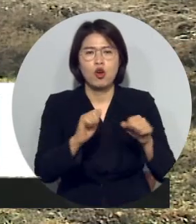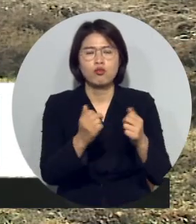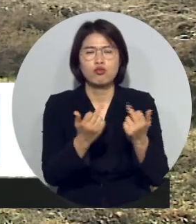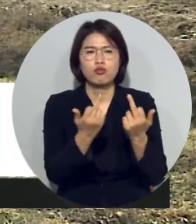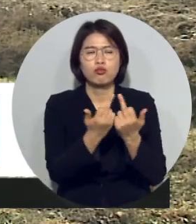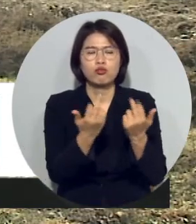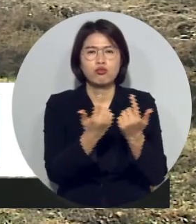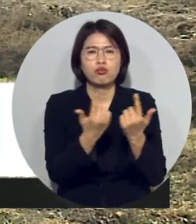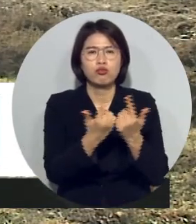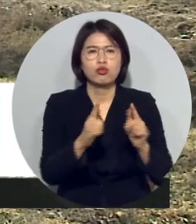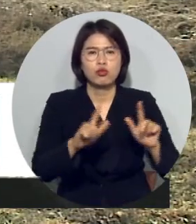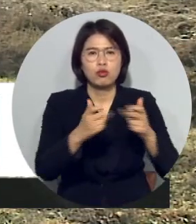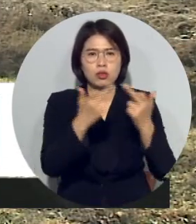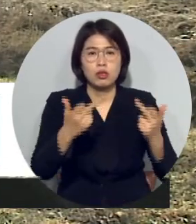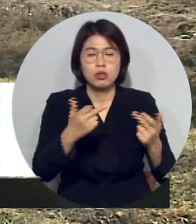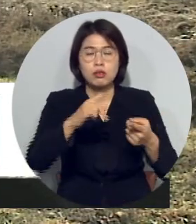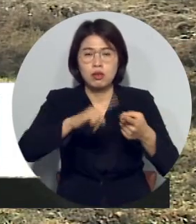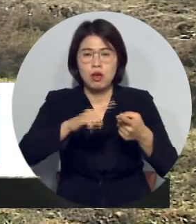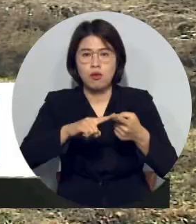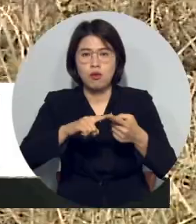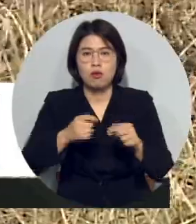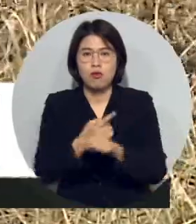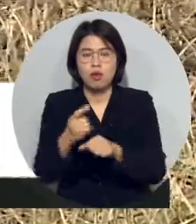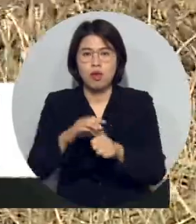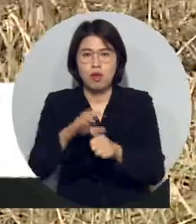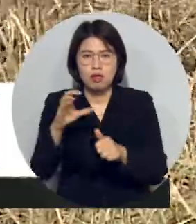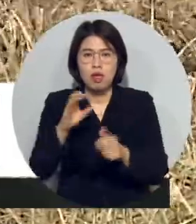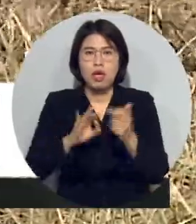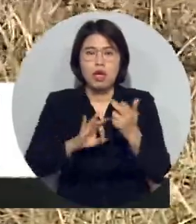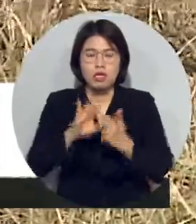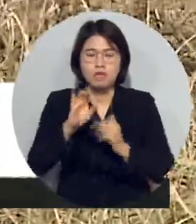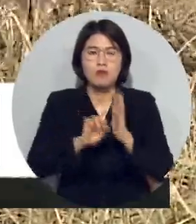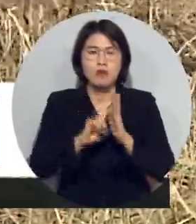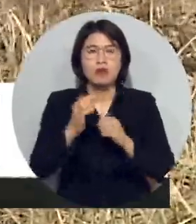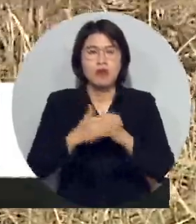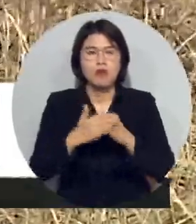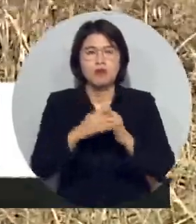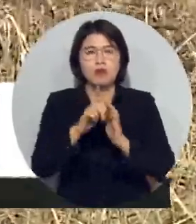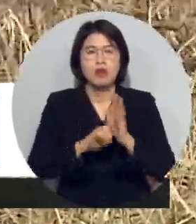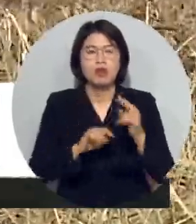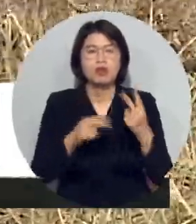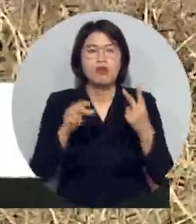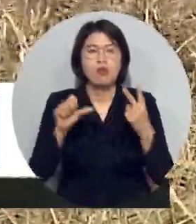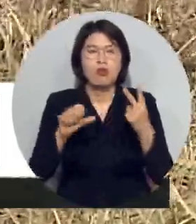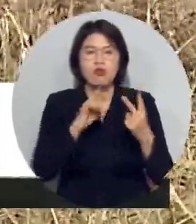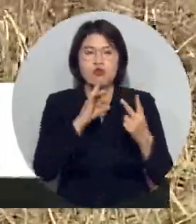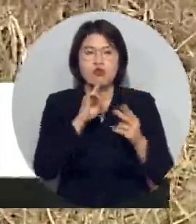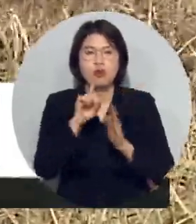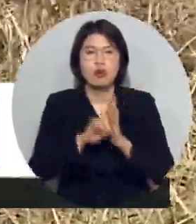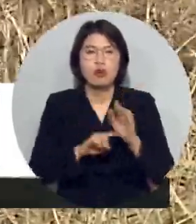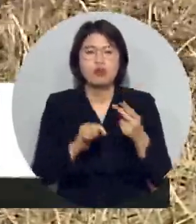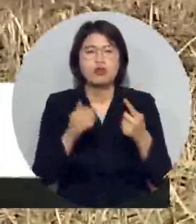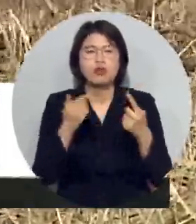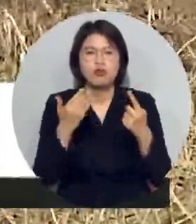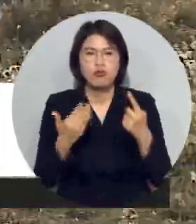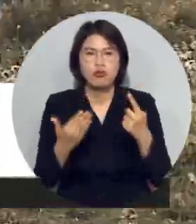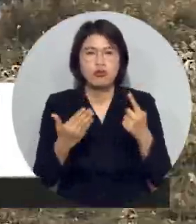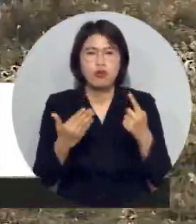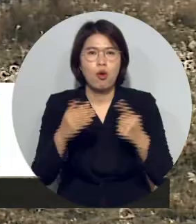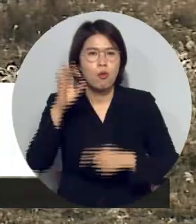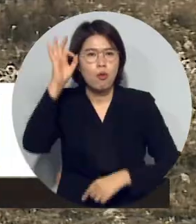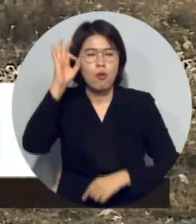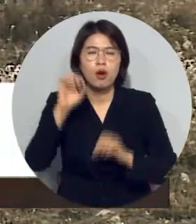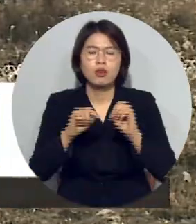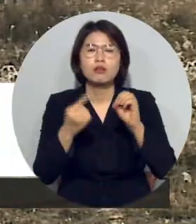제외하고는 모두 해제 되었습니다 아침 최저기온 대구 영하 2.5 도구 미영아 1.9 도안동 영하 3도 포항의